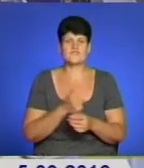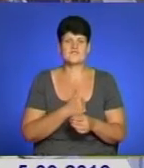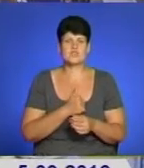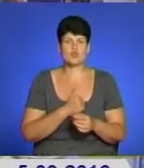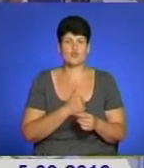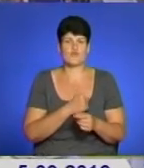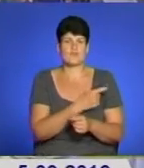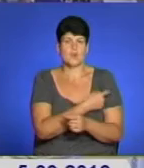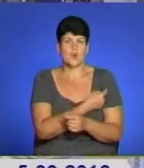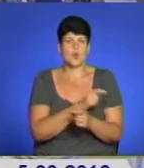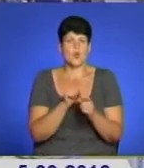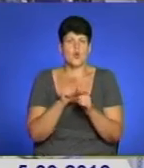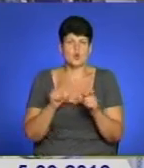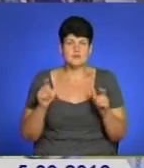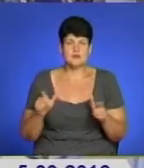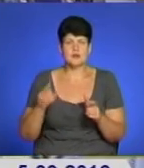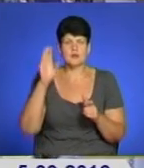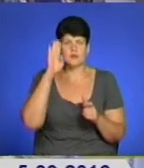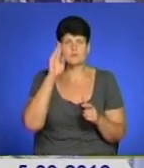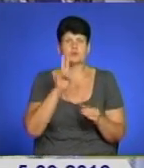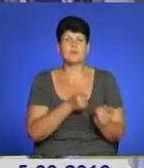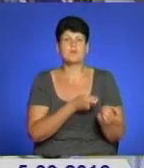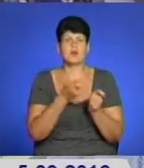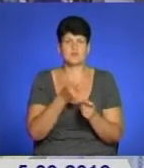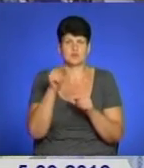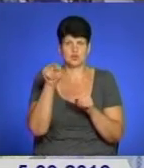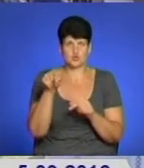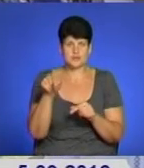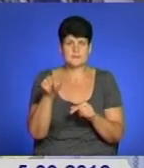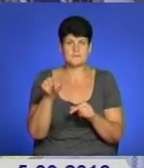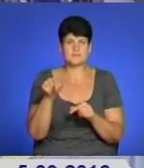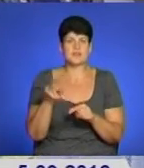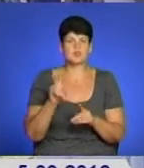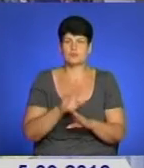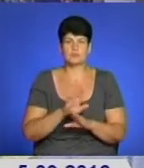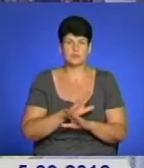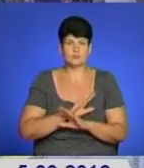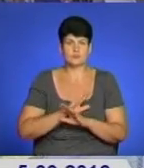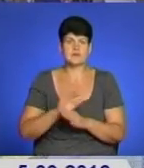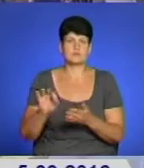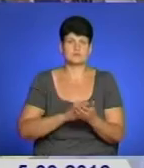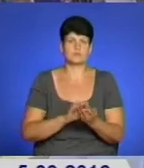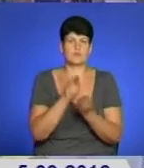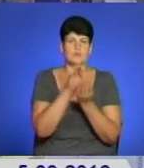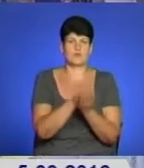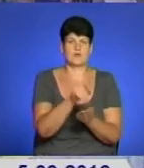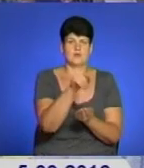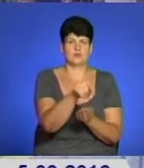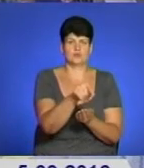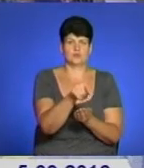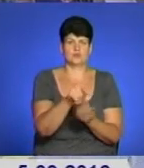ті хлопці, яких всіх сюди звозили після битв, ті, які не вижили, тих якраз поховали через дорогу на даному